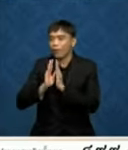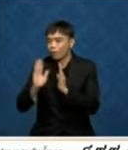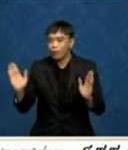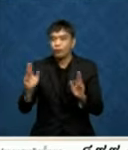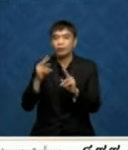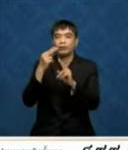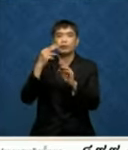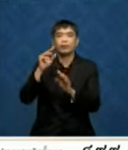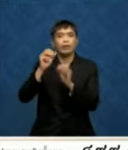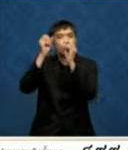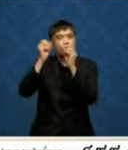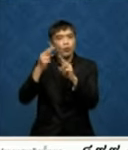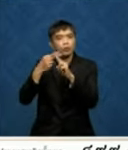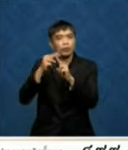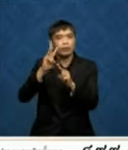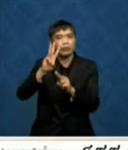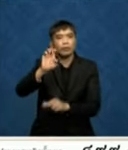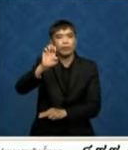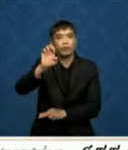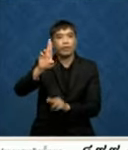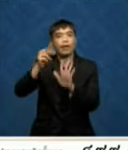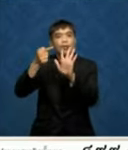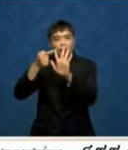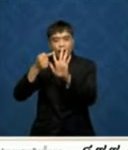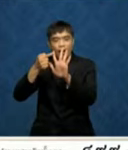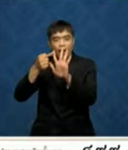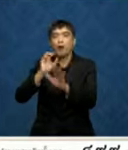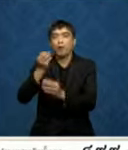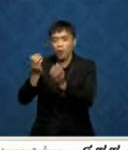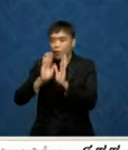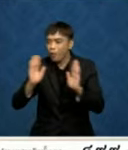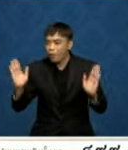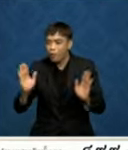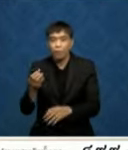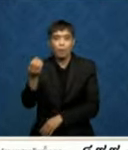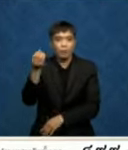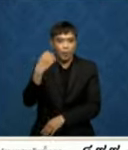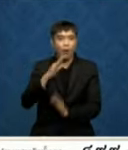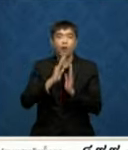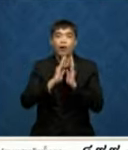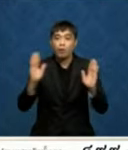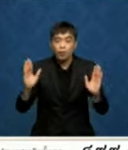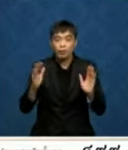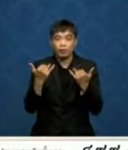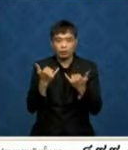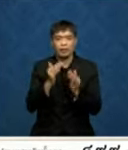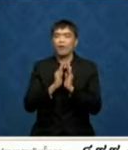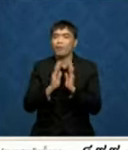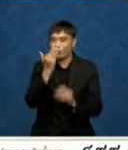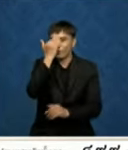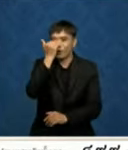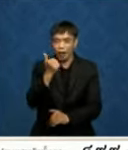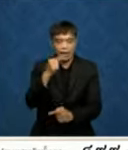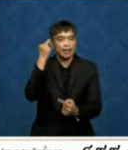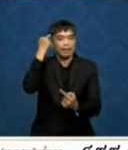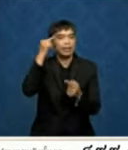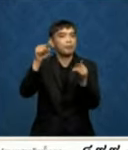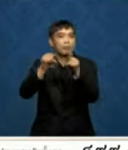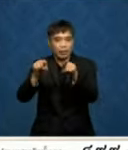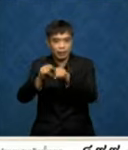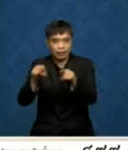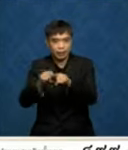นชอบคำชมนะครับท่านบอกว่าขอบพระคุณรัฐบาลในการที่เราเดินหน้าเข้าสู่สภานี้ขอบพระคุณเพราะว่าตรงเงินกับรัฐบ